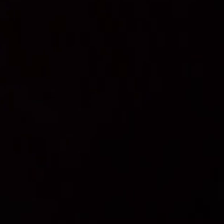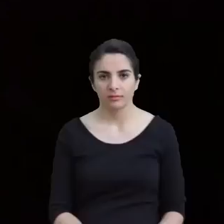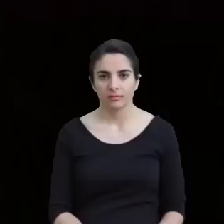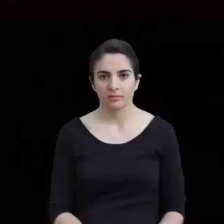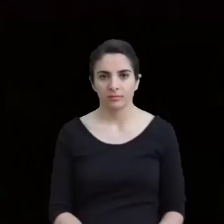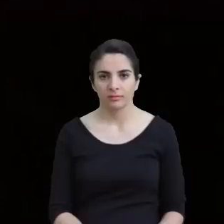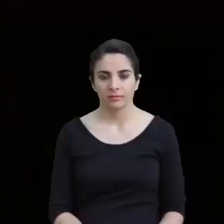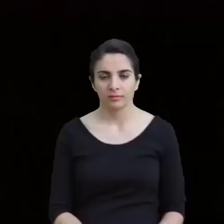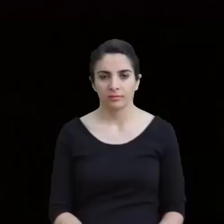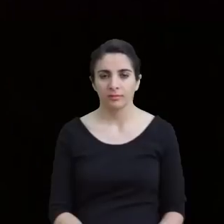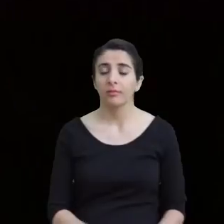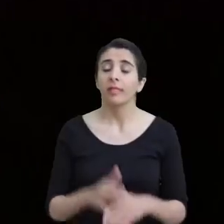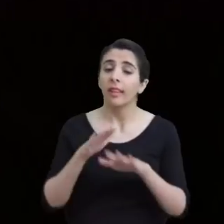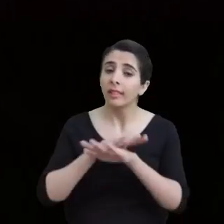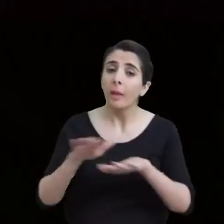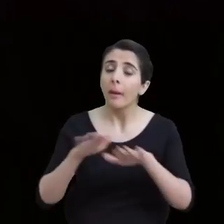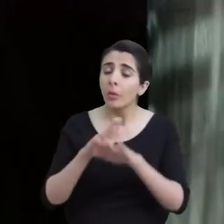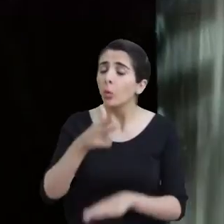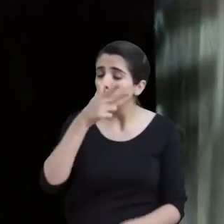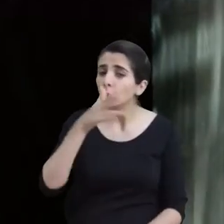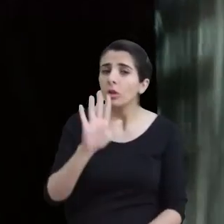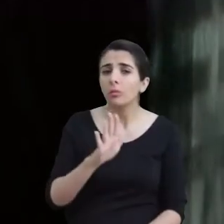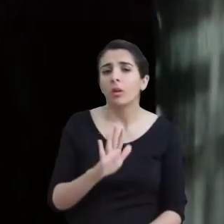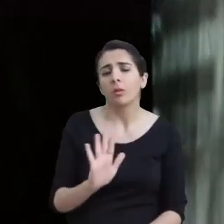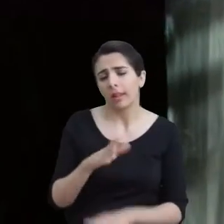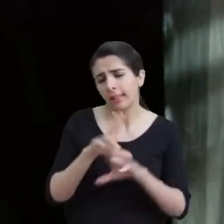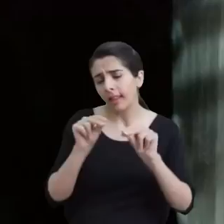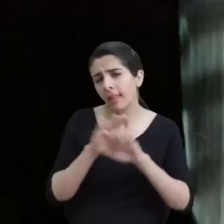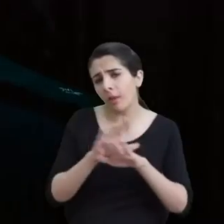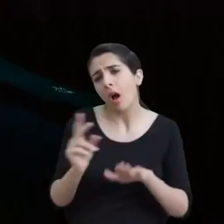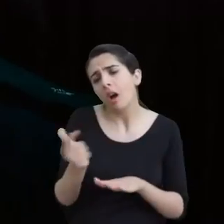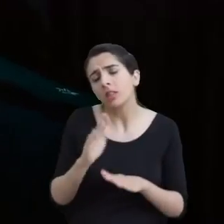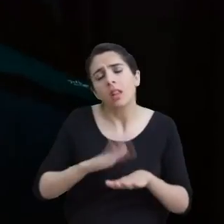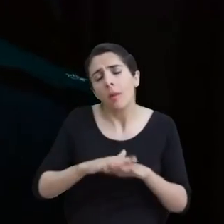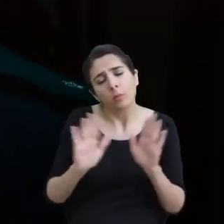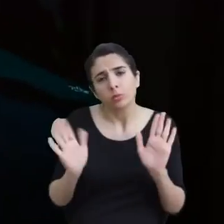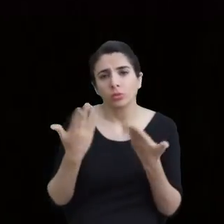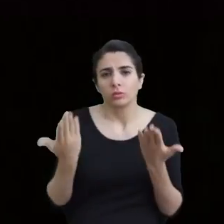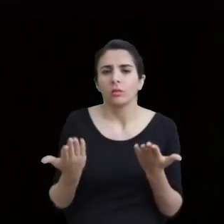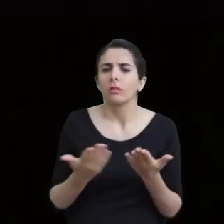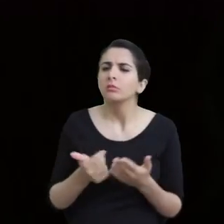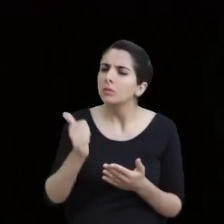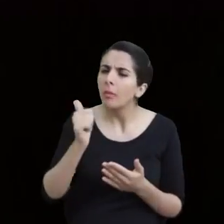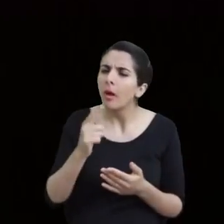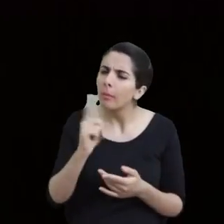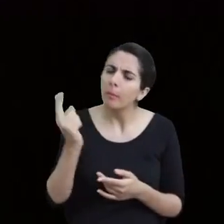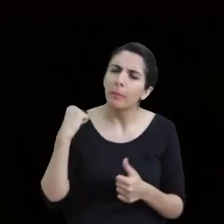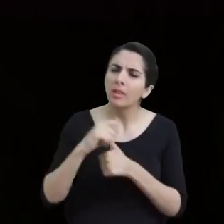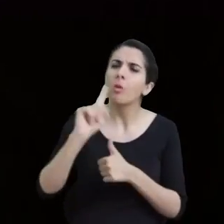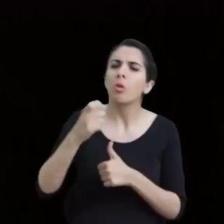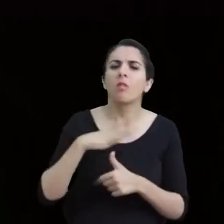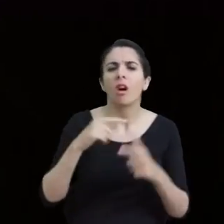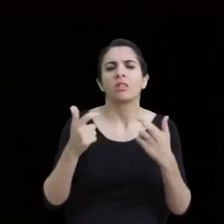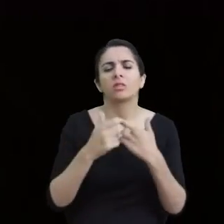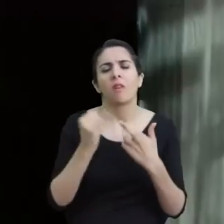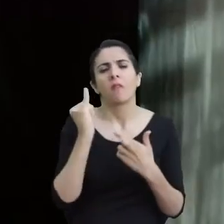Hafifçe gülümsedi. Tamam bre, tamam. Üzülmeyin. Bu kadar kâfi. Kaçtıysa kaçtı ya. Nasıl olsa sıkıştırırız